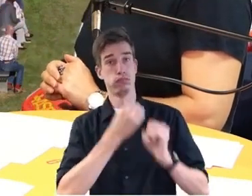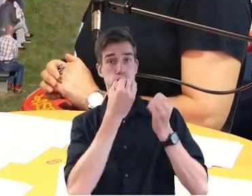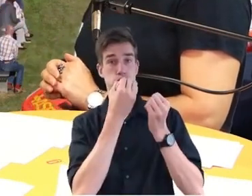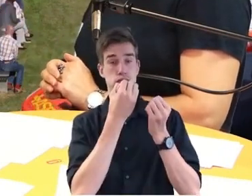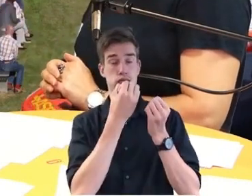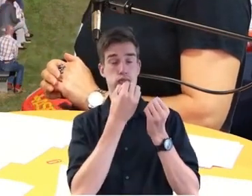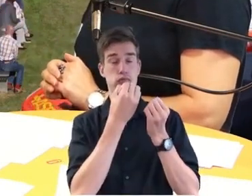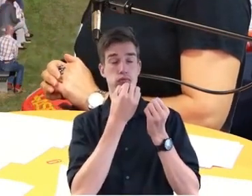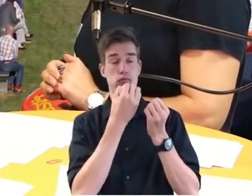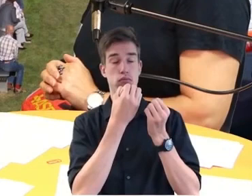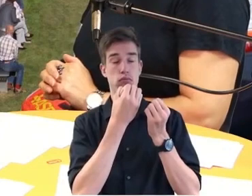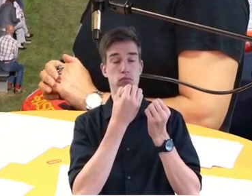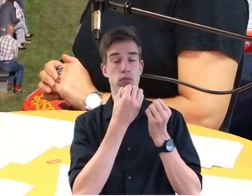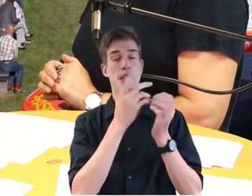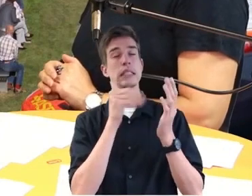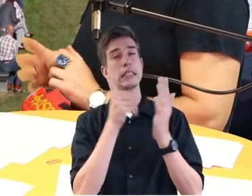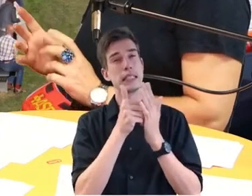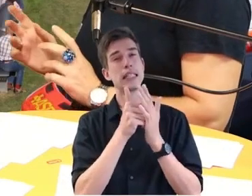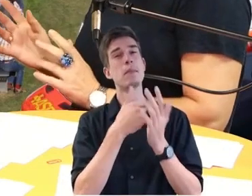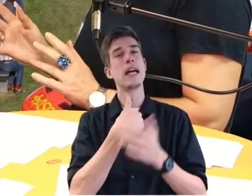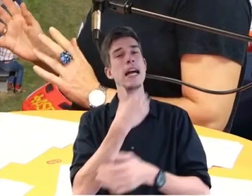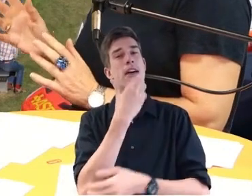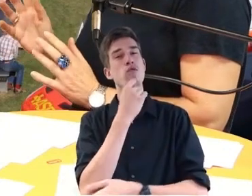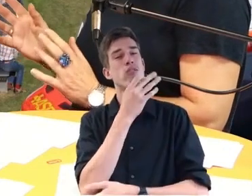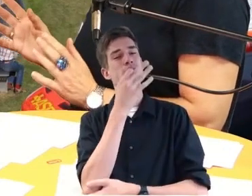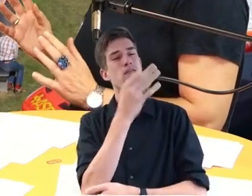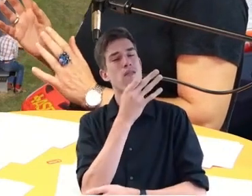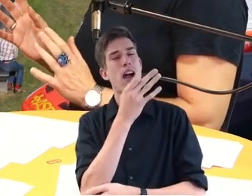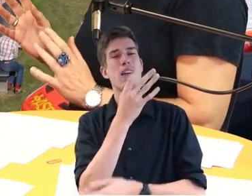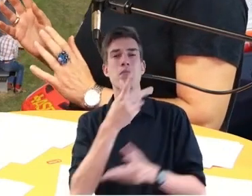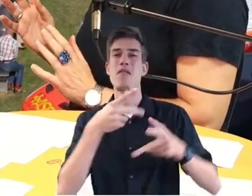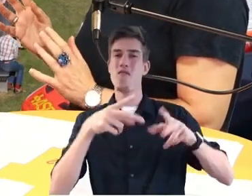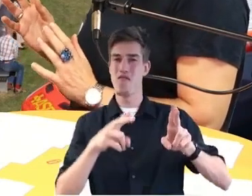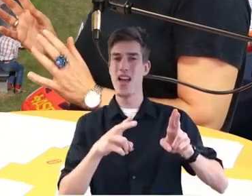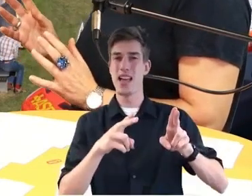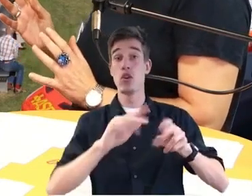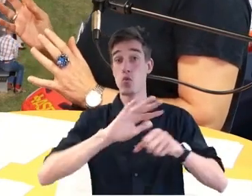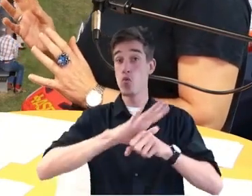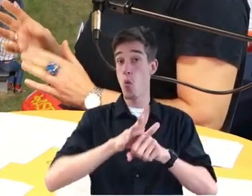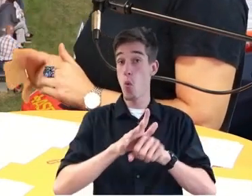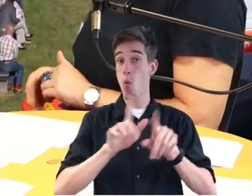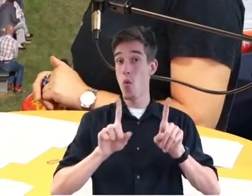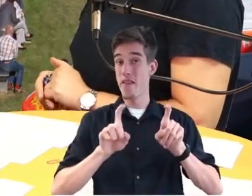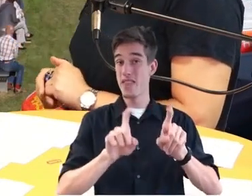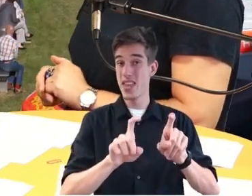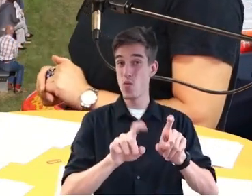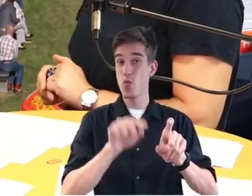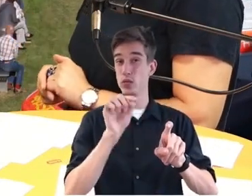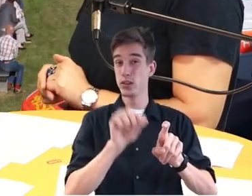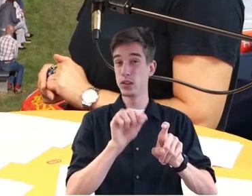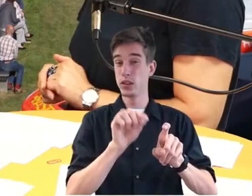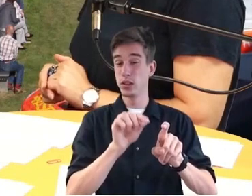auch in der, sagen wir, heißen Phase auch der Coronavirus-Krise